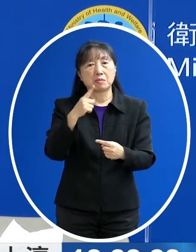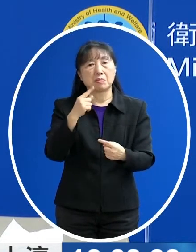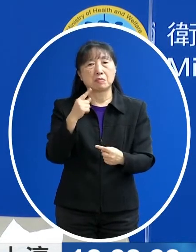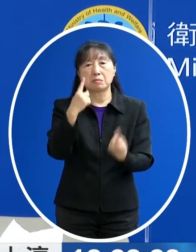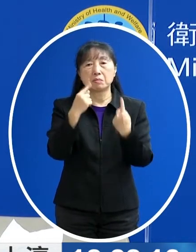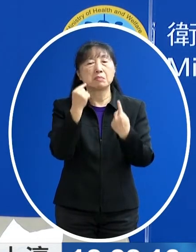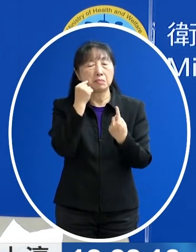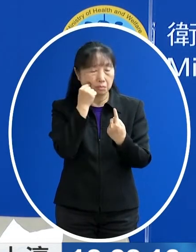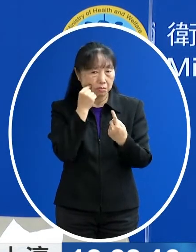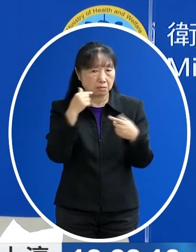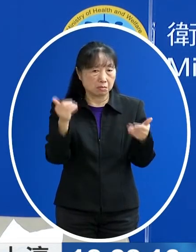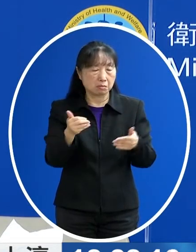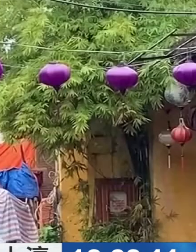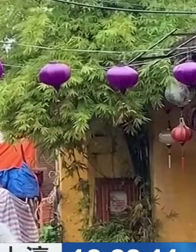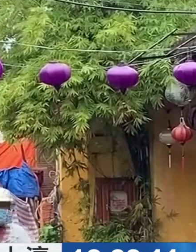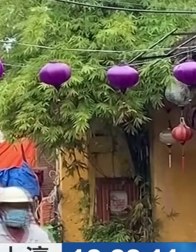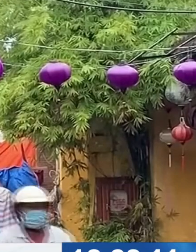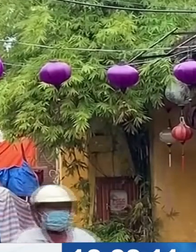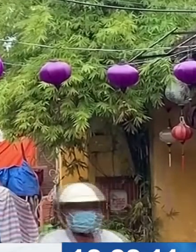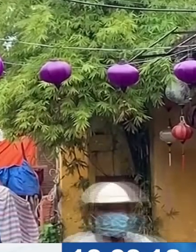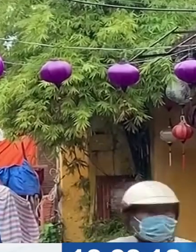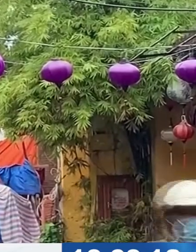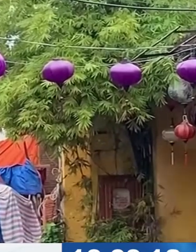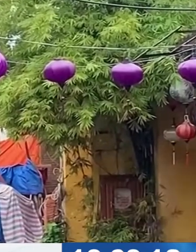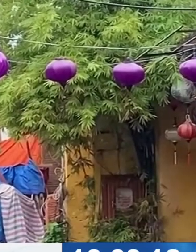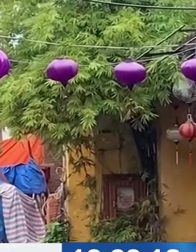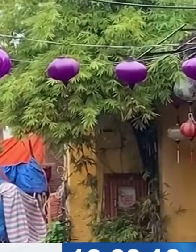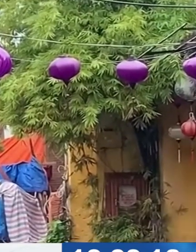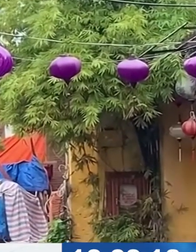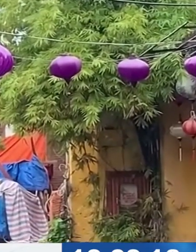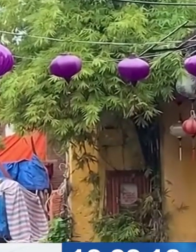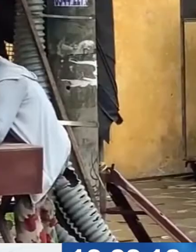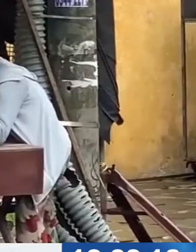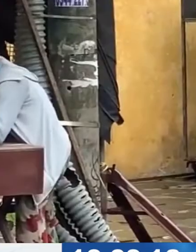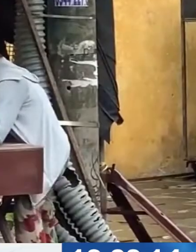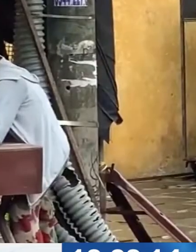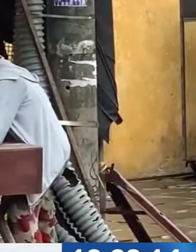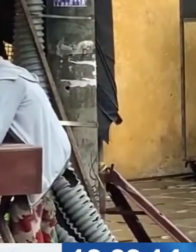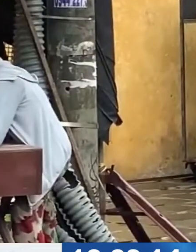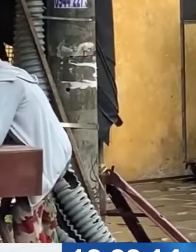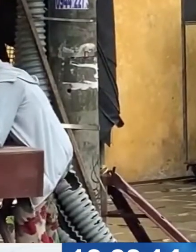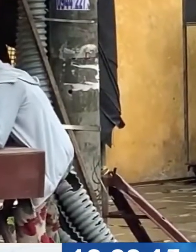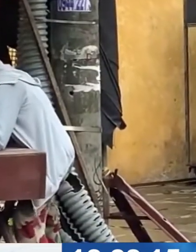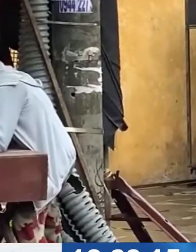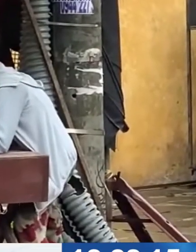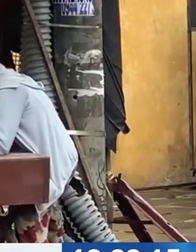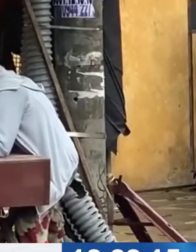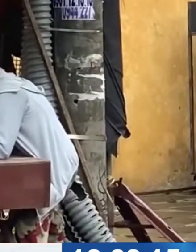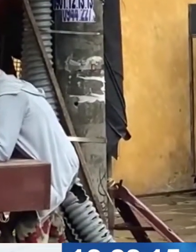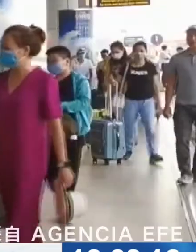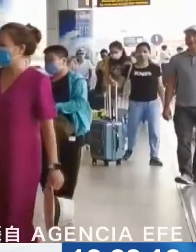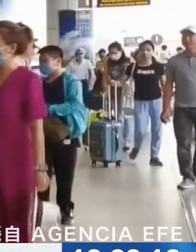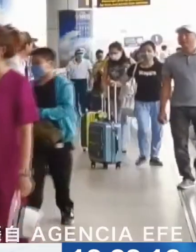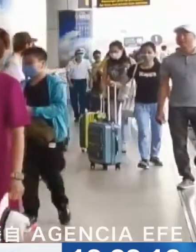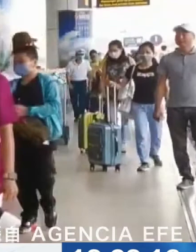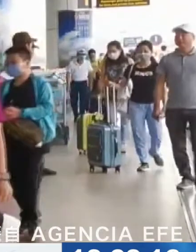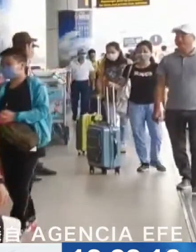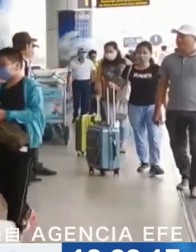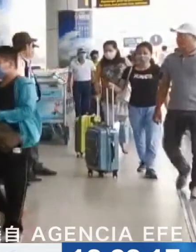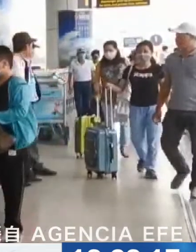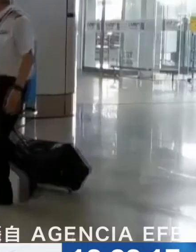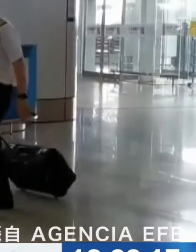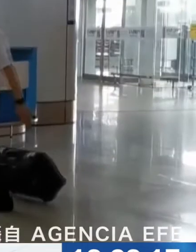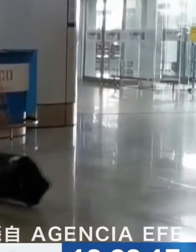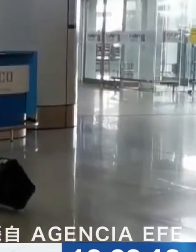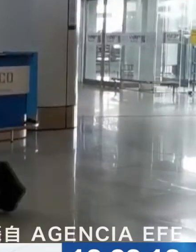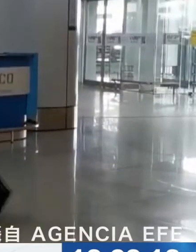个危险因子。 同时也传出越南出现了第5位来自台湾的确诊个案，这位个案在出境前以及入境越南